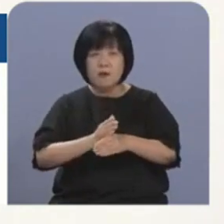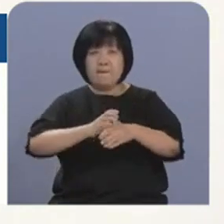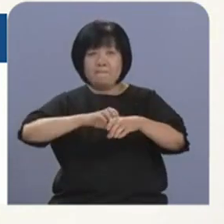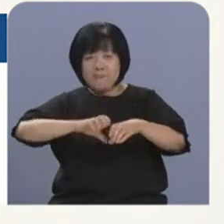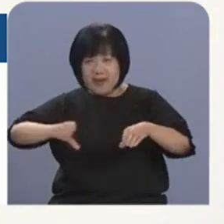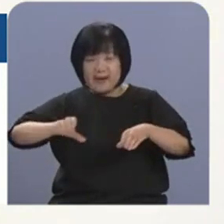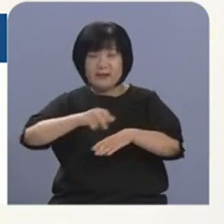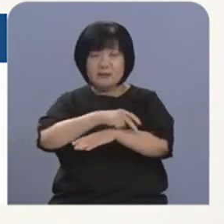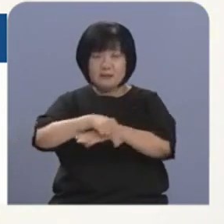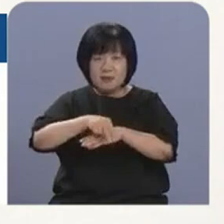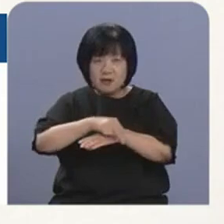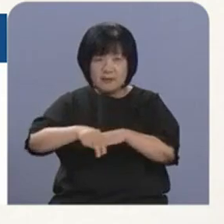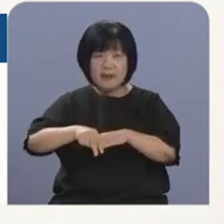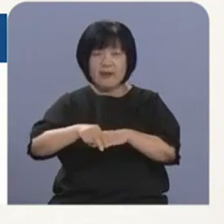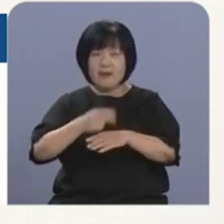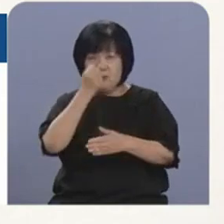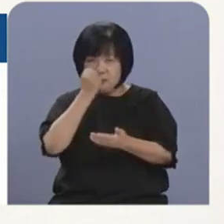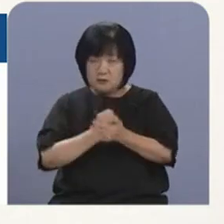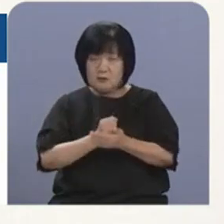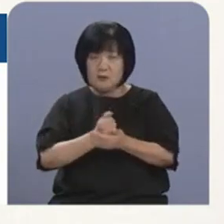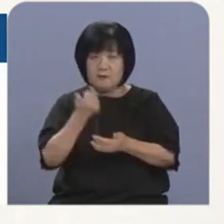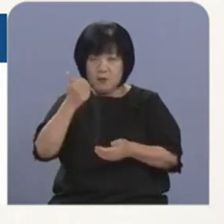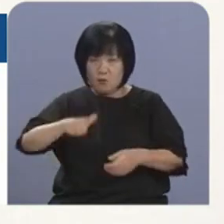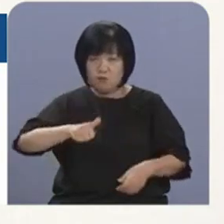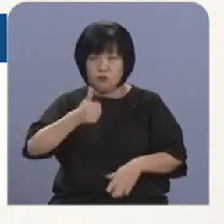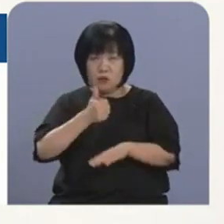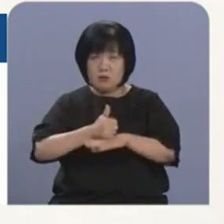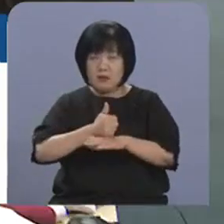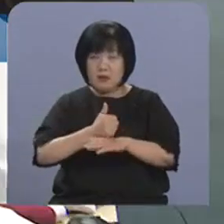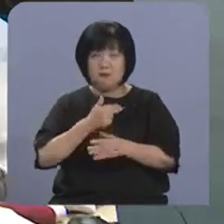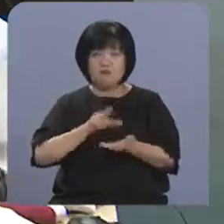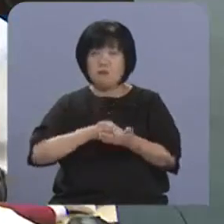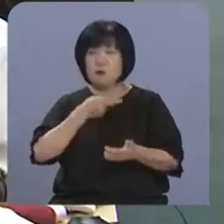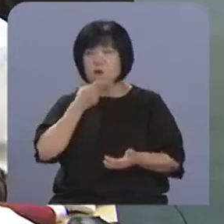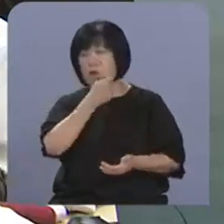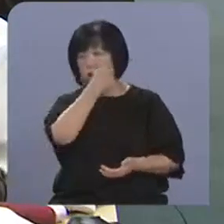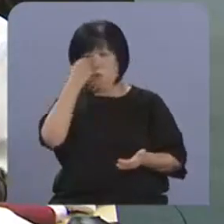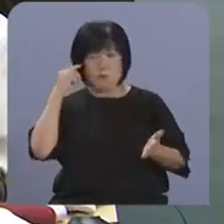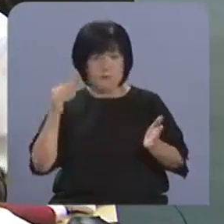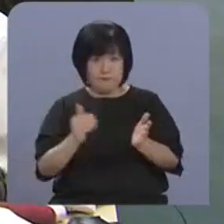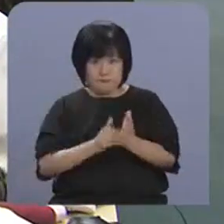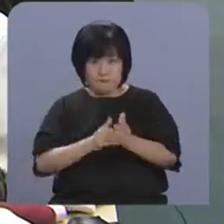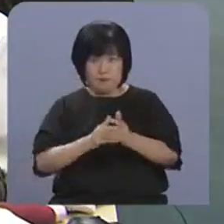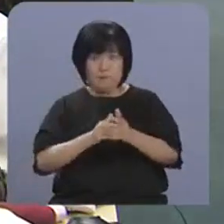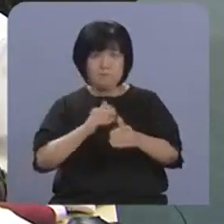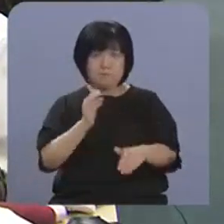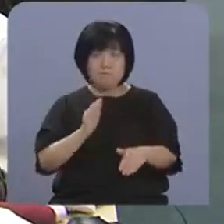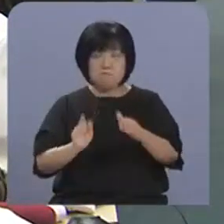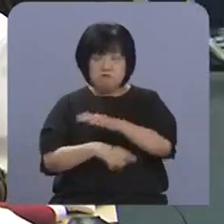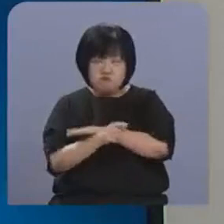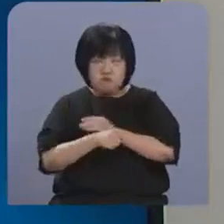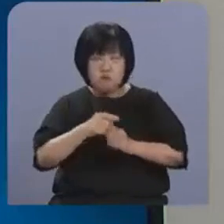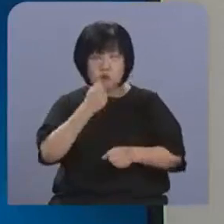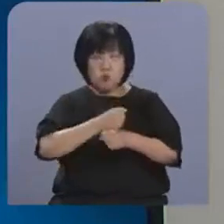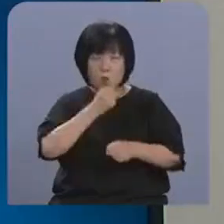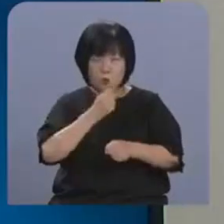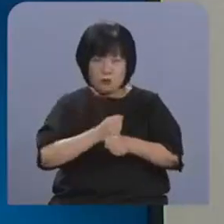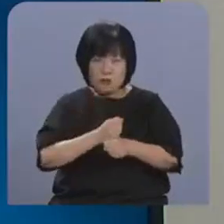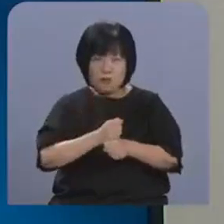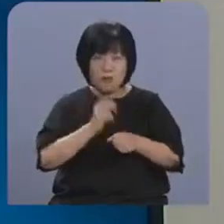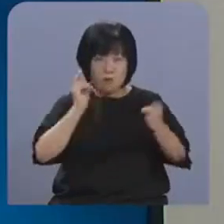등을 점검한 결과 이상 없음을 확인하였습니다. 부실 공사를 한 시공사와 감리에 대한 제재도